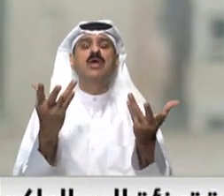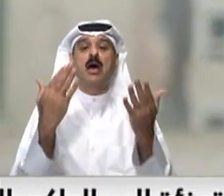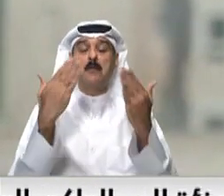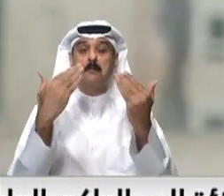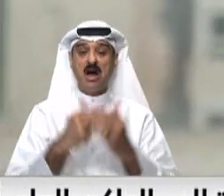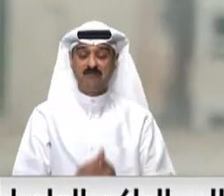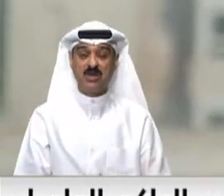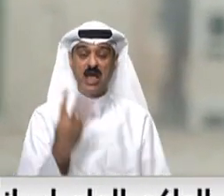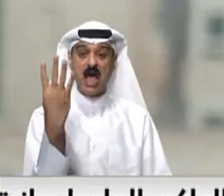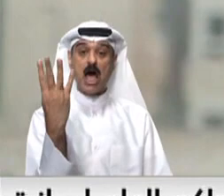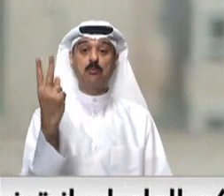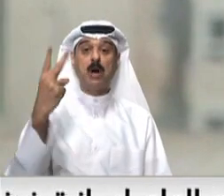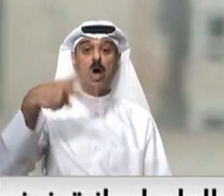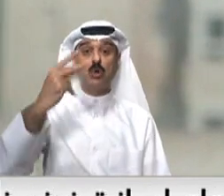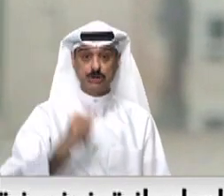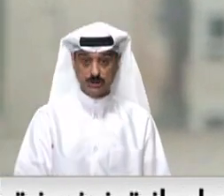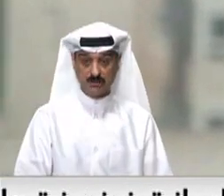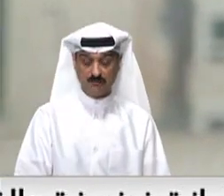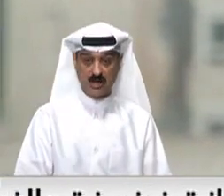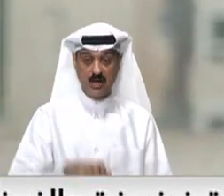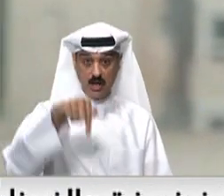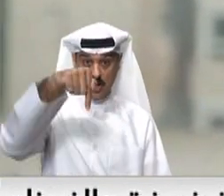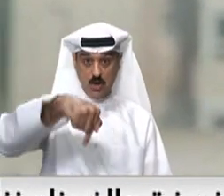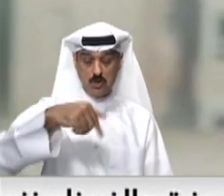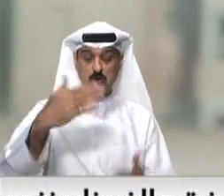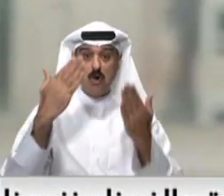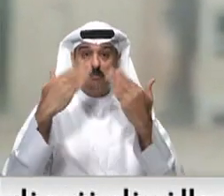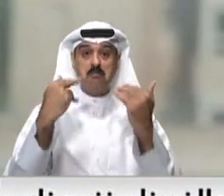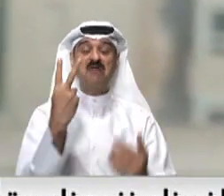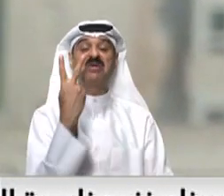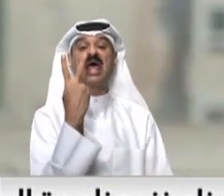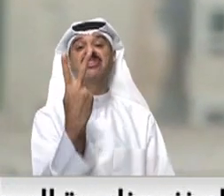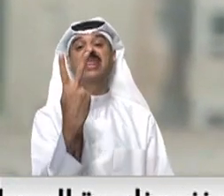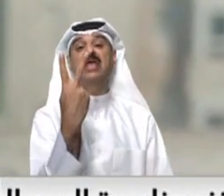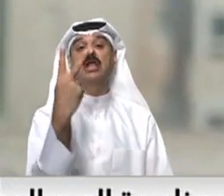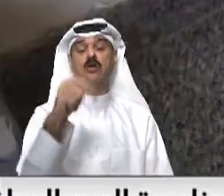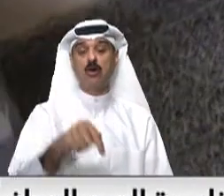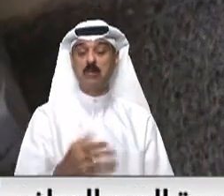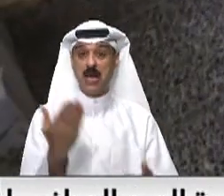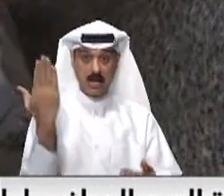حوالي 24، أما اليوم فلا يوجد سوى مخبزين،